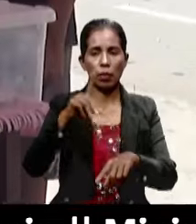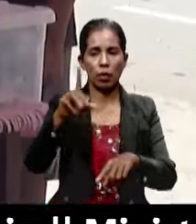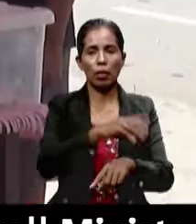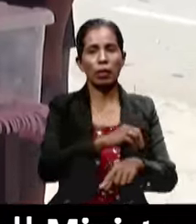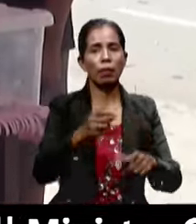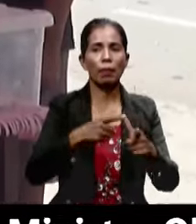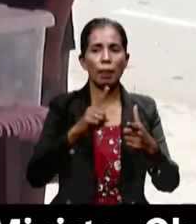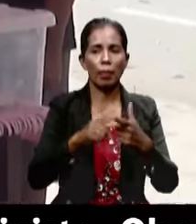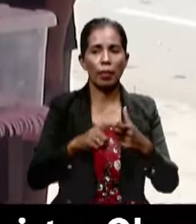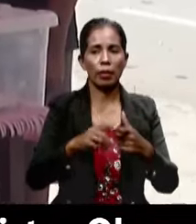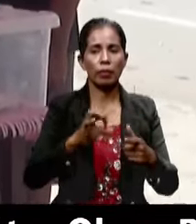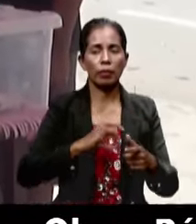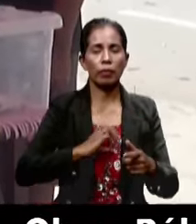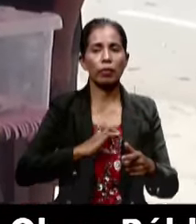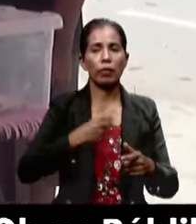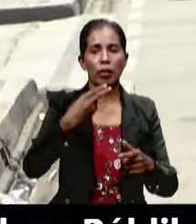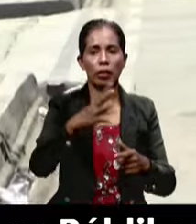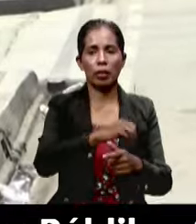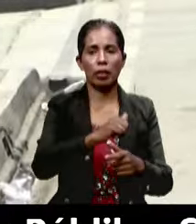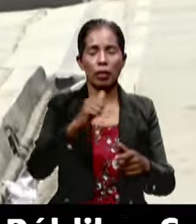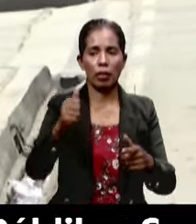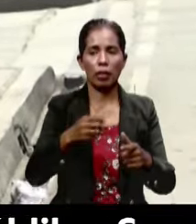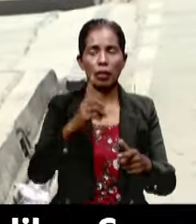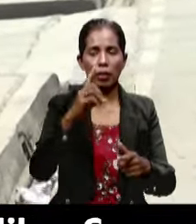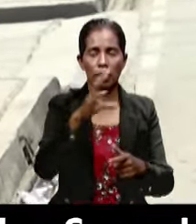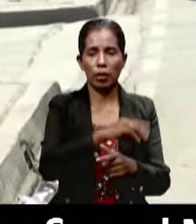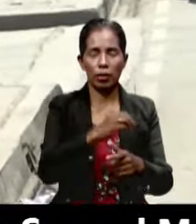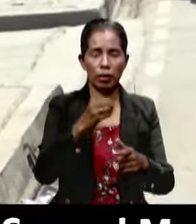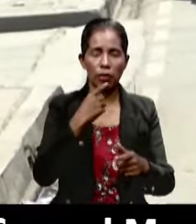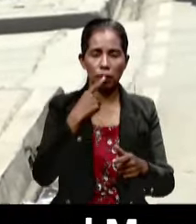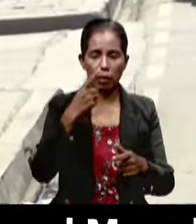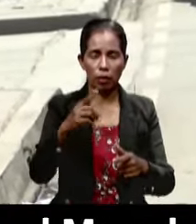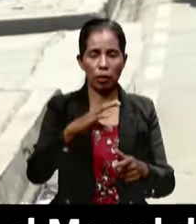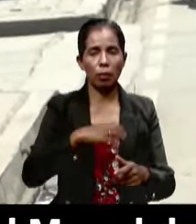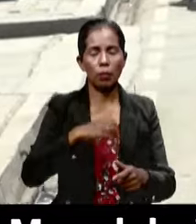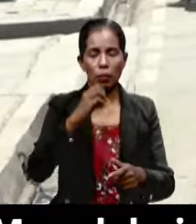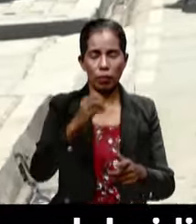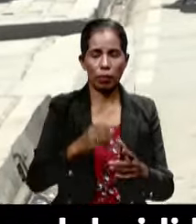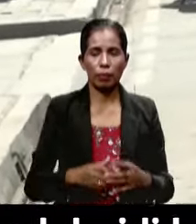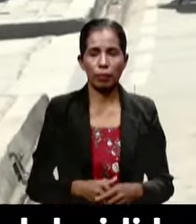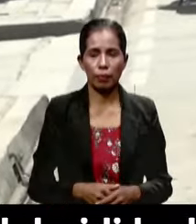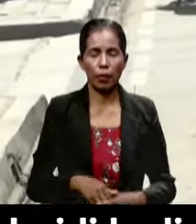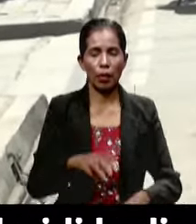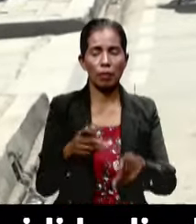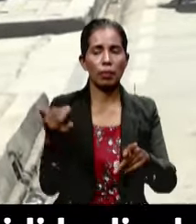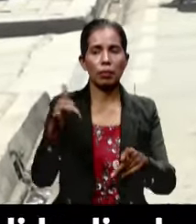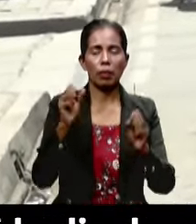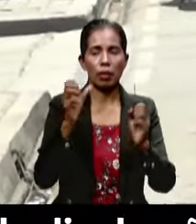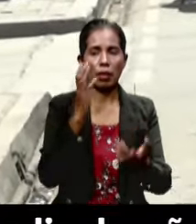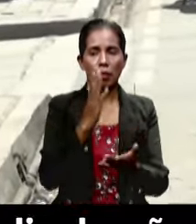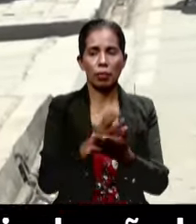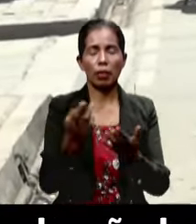Alor, Fatuhada, Aimutin, Delta 1 Delta 3 no Campo Baru. Negociante Sirene Belehamate Mos